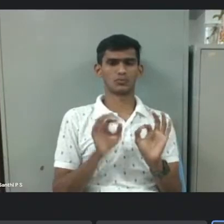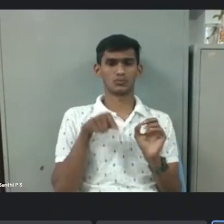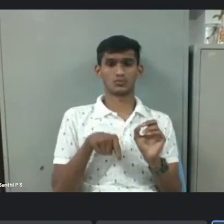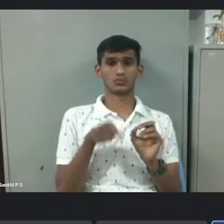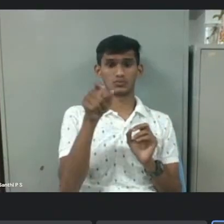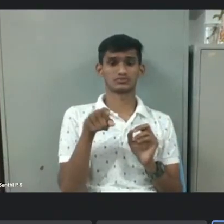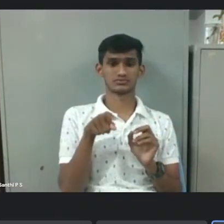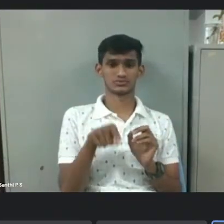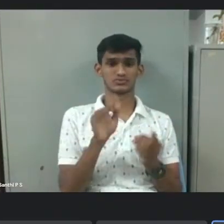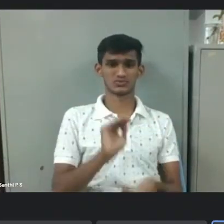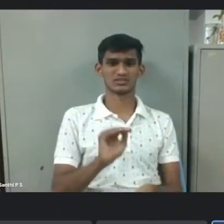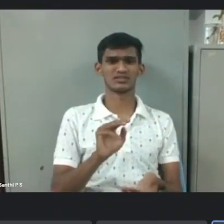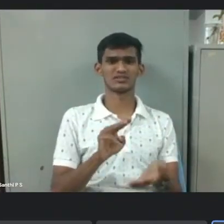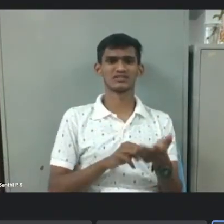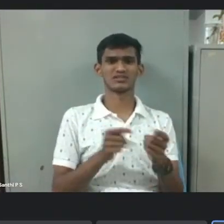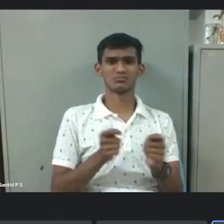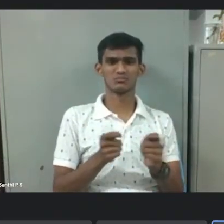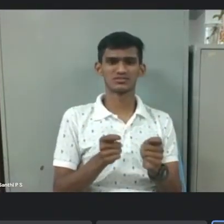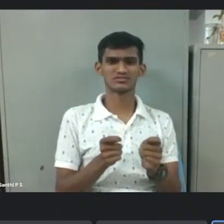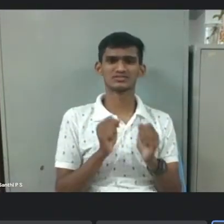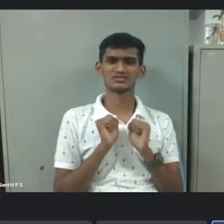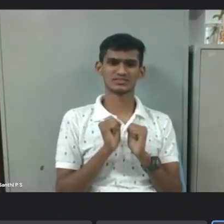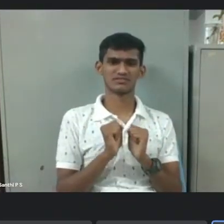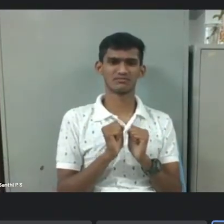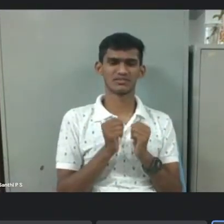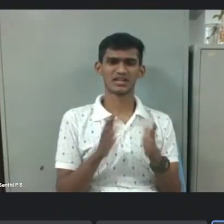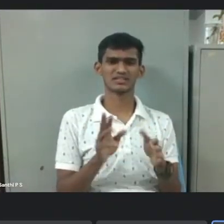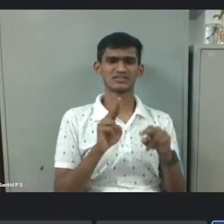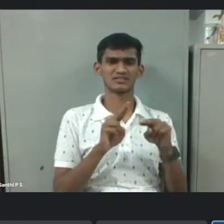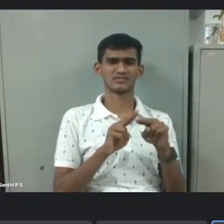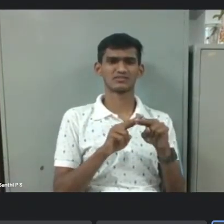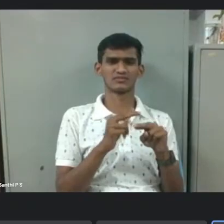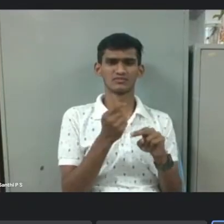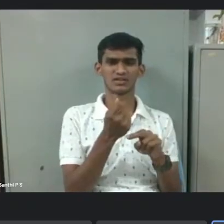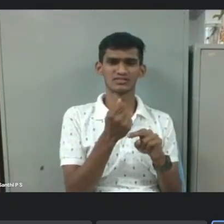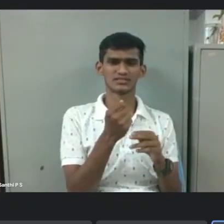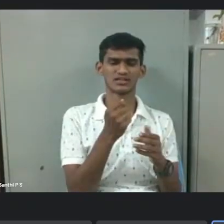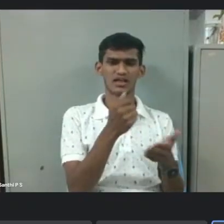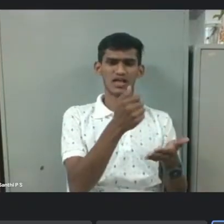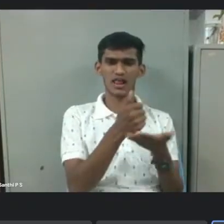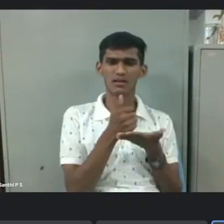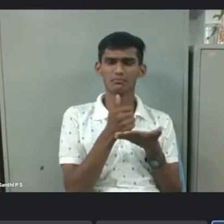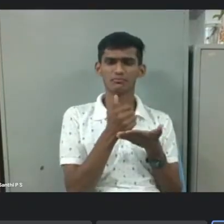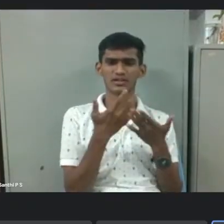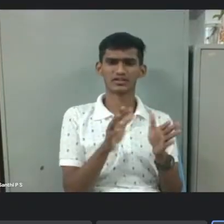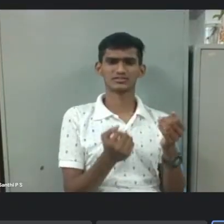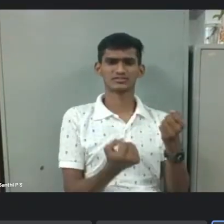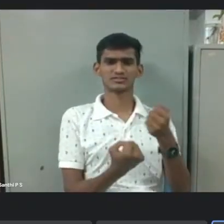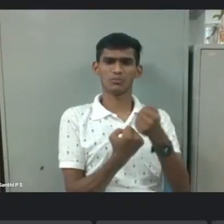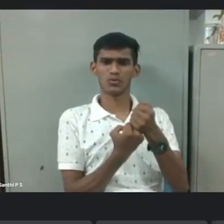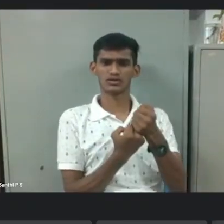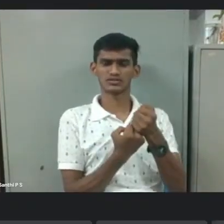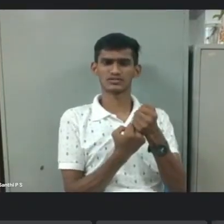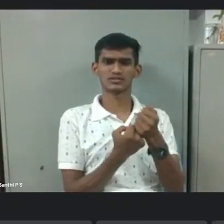ഒക്കെ ബുദ്ധിമുട്ടാണ്. ലൈക്ക് എന്ത് ഹെൽപ്പ് കിട്ടാം, ഒരു സപ്പോർട്ട് സിസ്റ്റം അങ്ങനെ എന്തെങ്കിലും ഉണ്ടോ എന്നുള്ളതാണ്